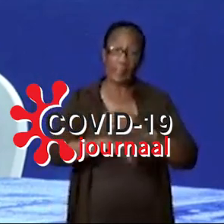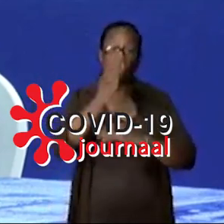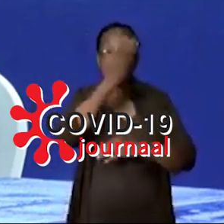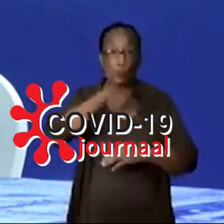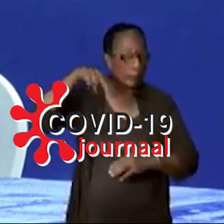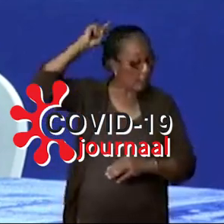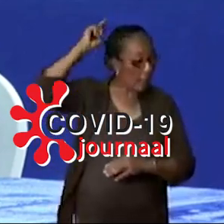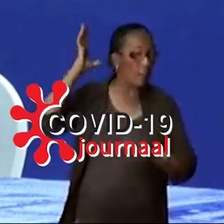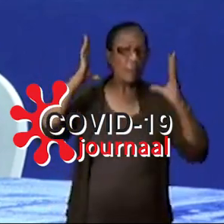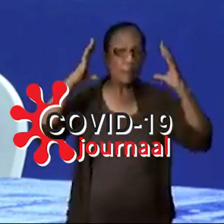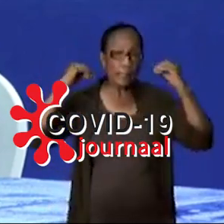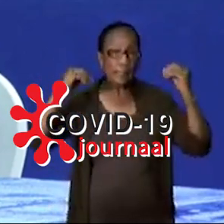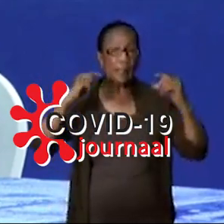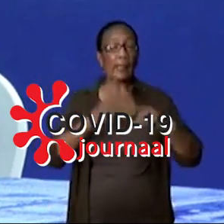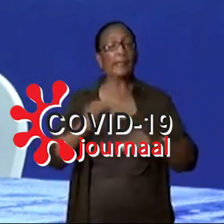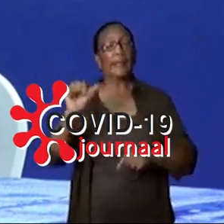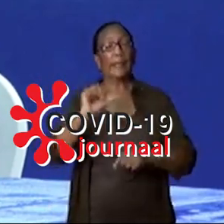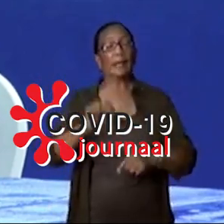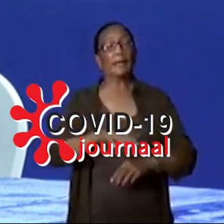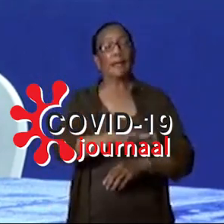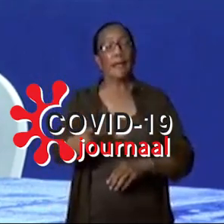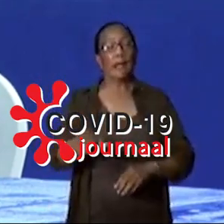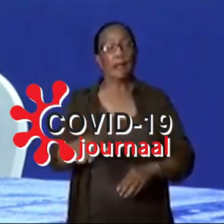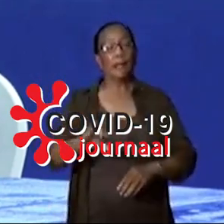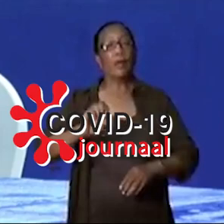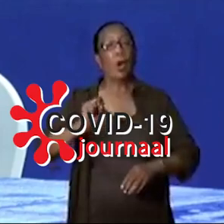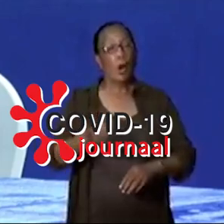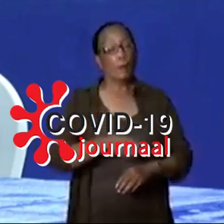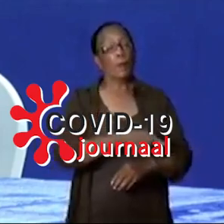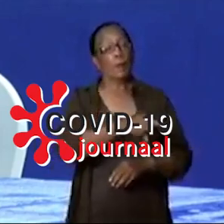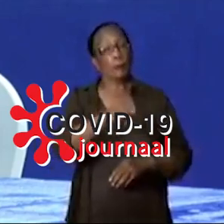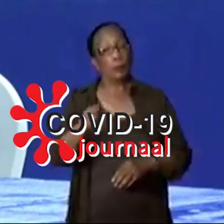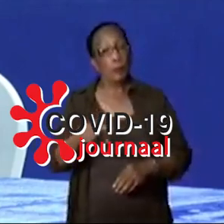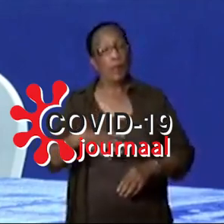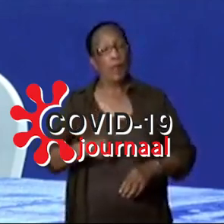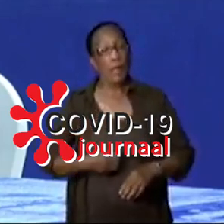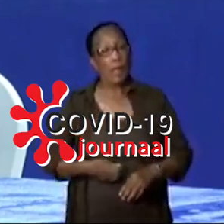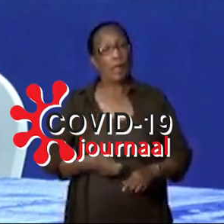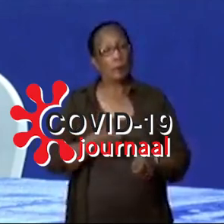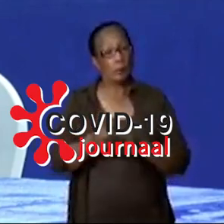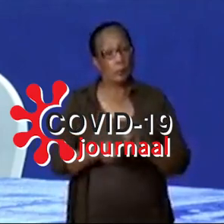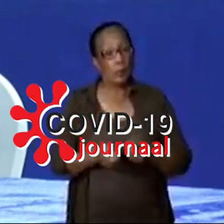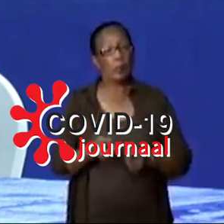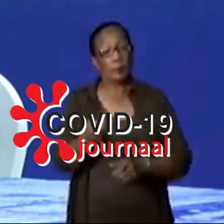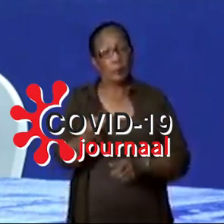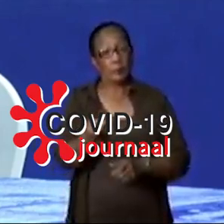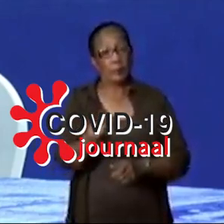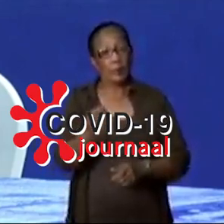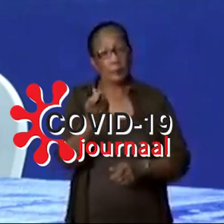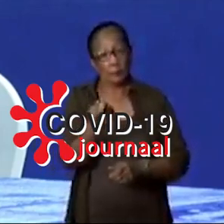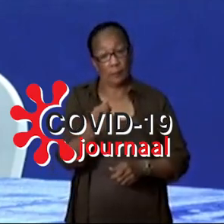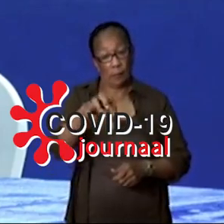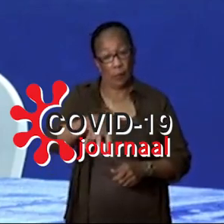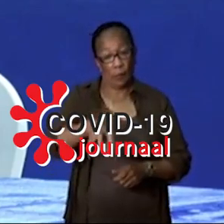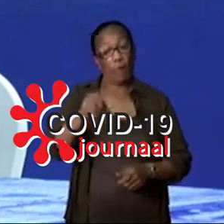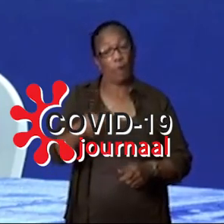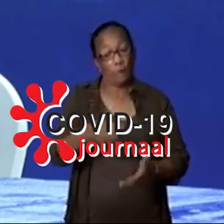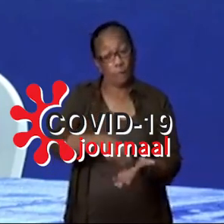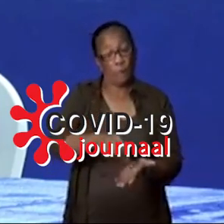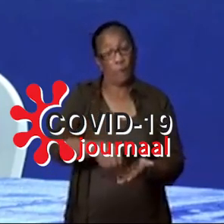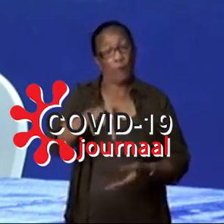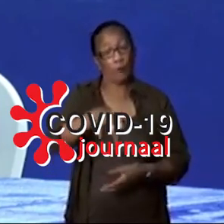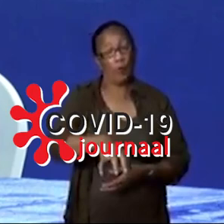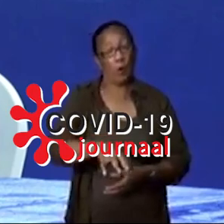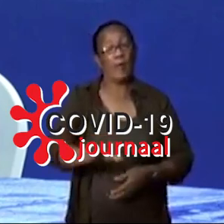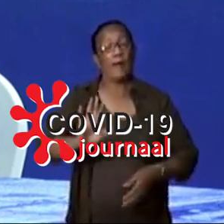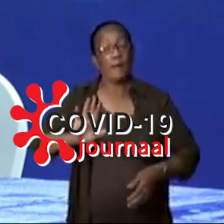landen. Want jullie hebben ervoor gezorgd dat het geld in het fonds is gekomen. Sinds maart vorig